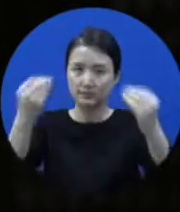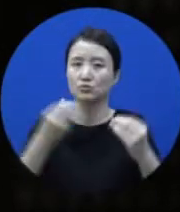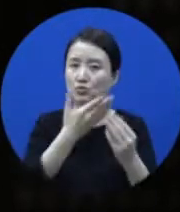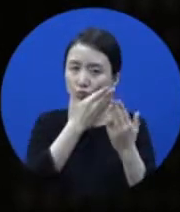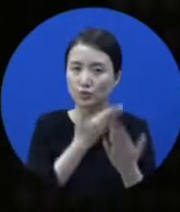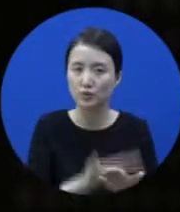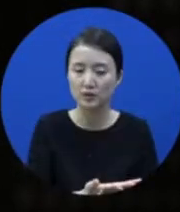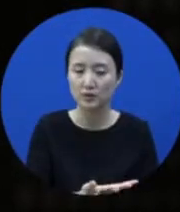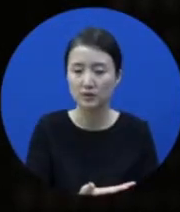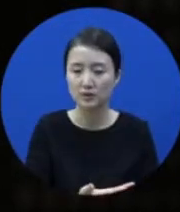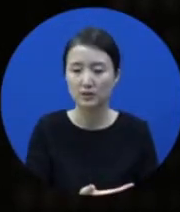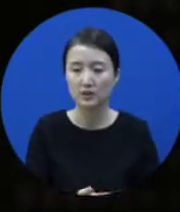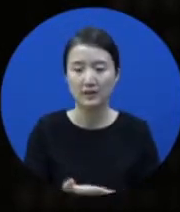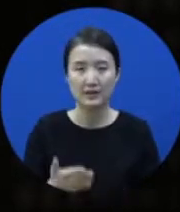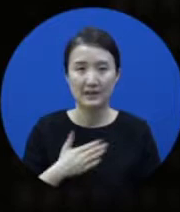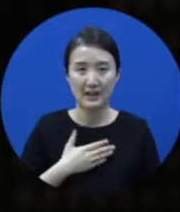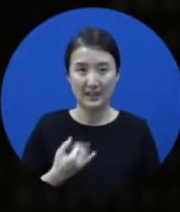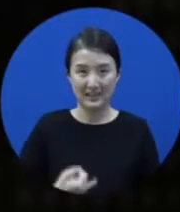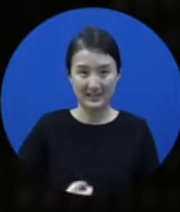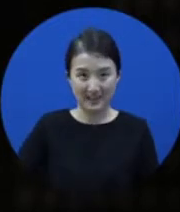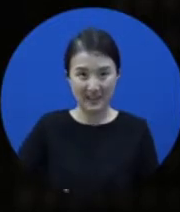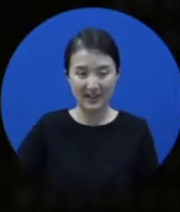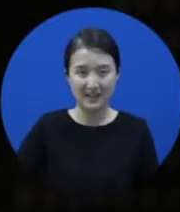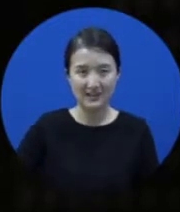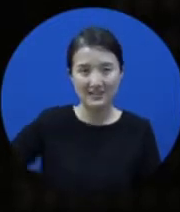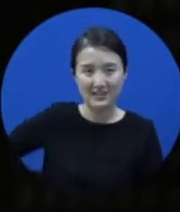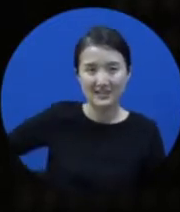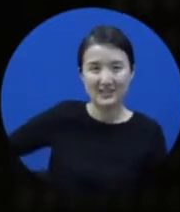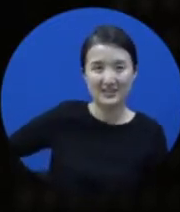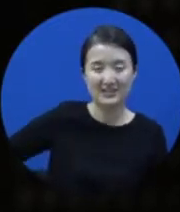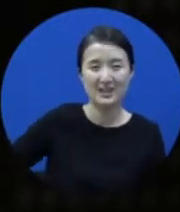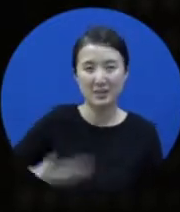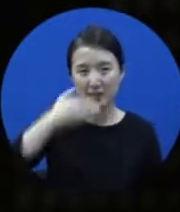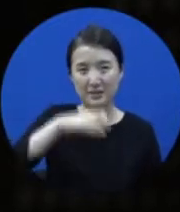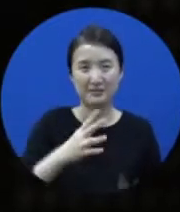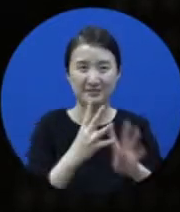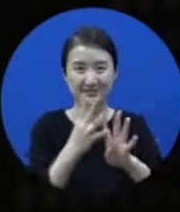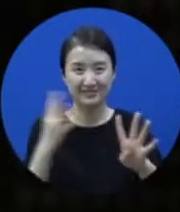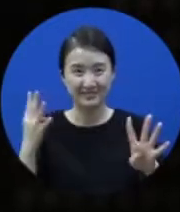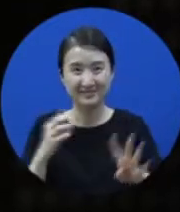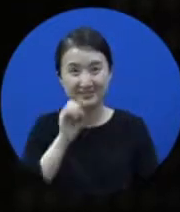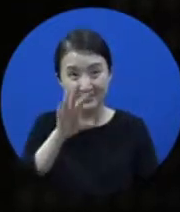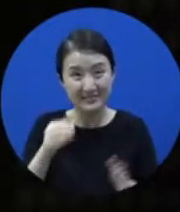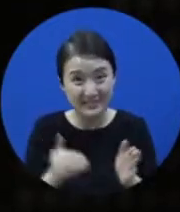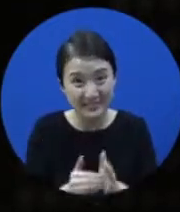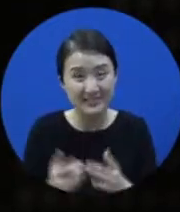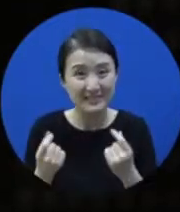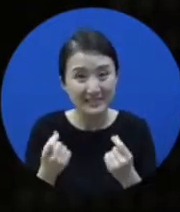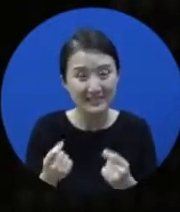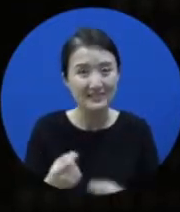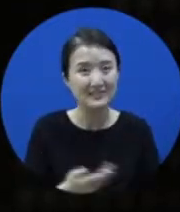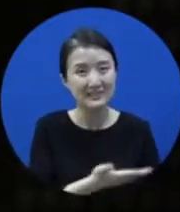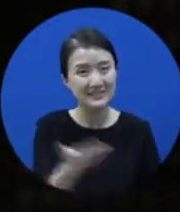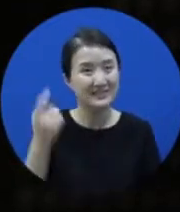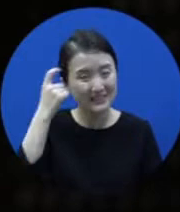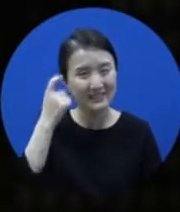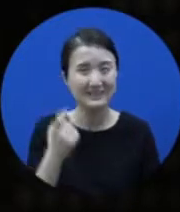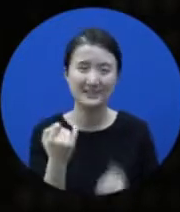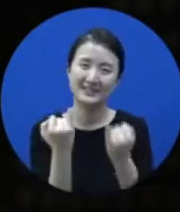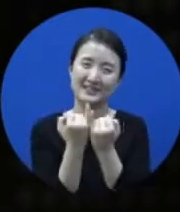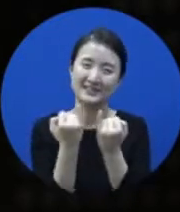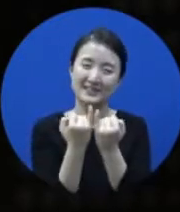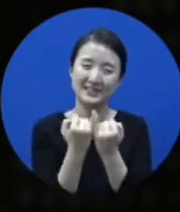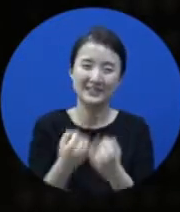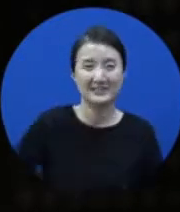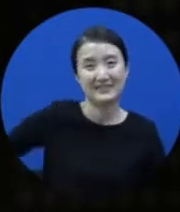우리 아이가 트렁크를 들고 금시점에 서 있더라고요. 했더니 여러분들 아마 그 여학생을 생각하면서 트렁크 든 여학생을 생각하셨을